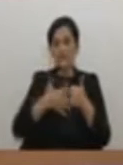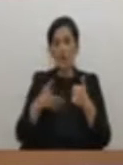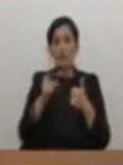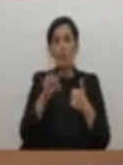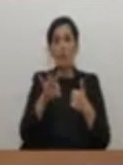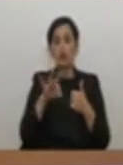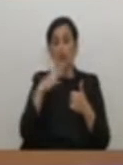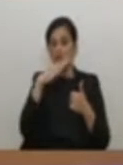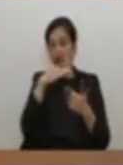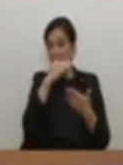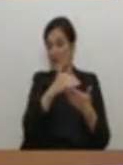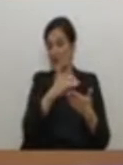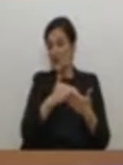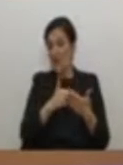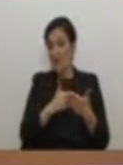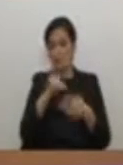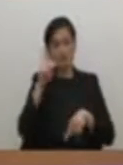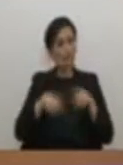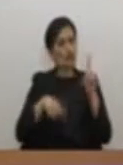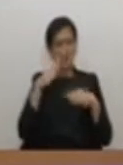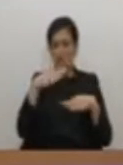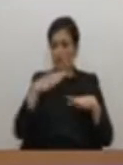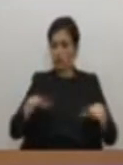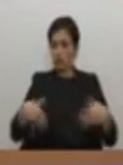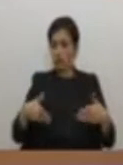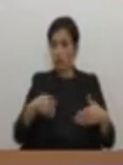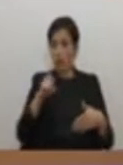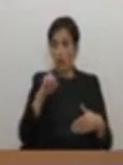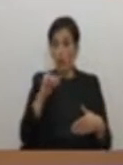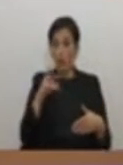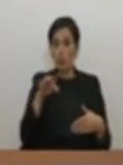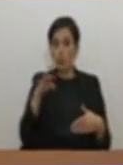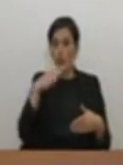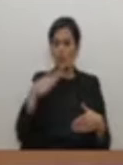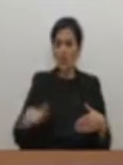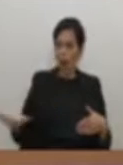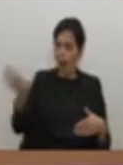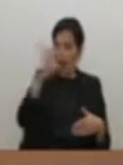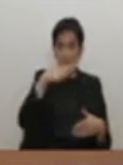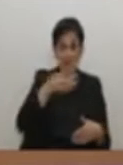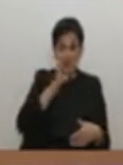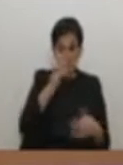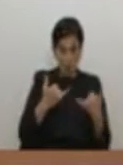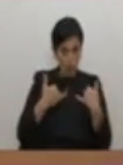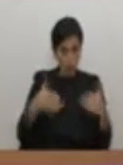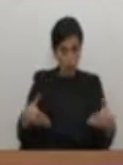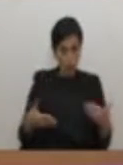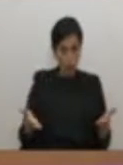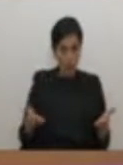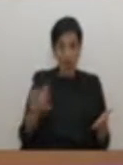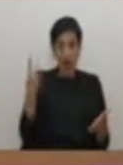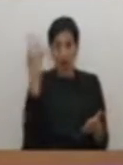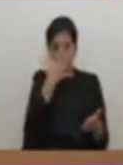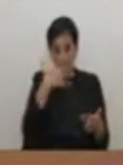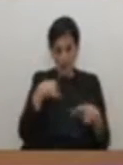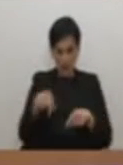gvaqs. Zogzer sulan mogvezodeba. Khulo tsqals miaqs da dasalevi tsqali arunda gkondes. Afrikaში ხომ არ